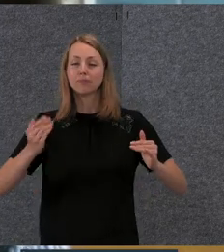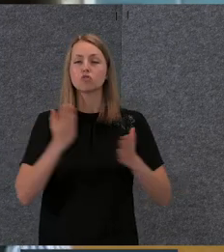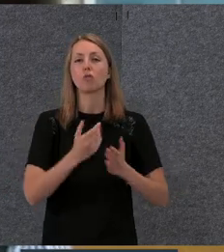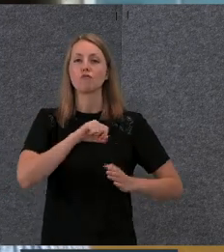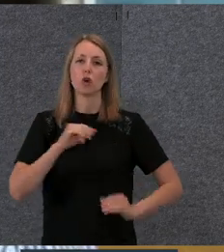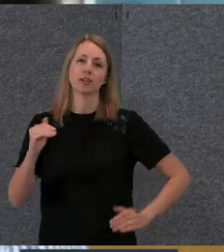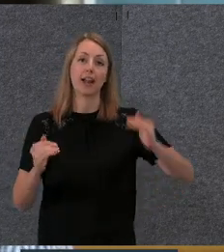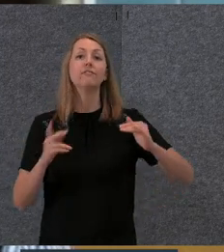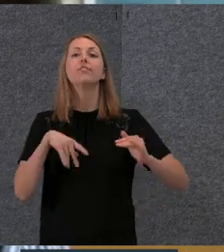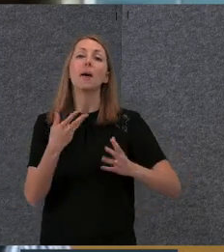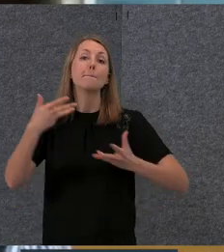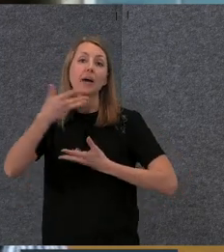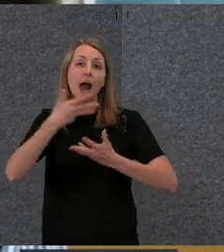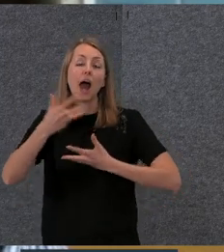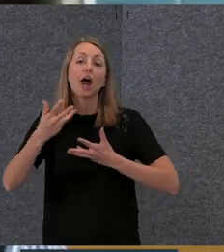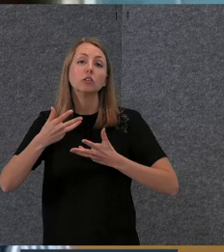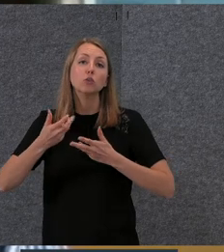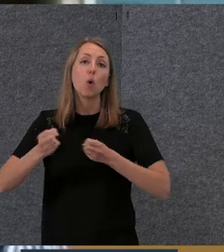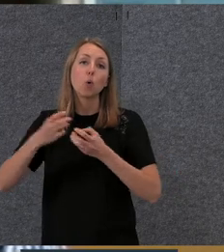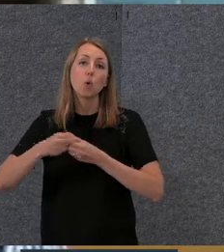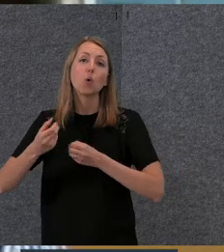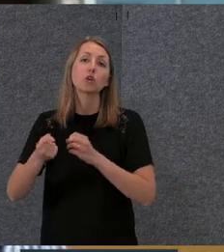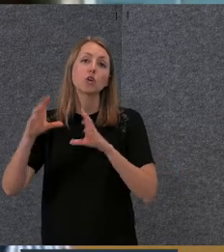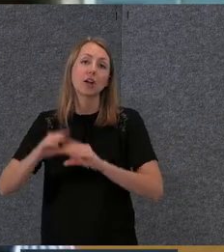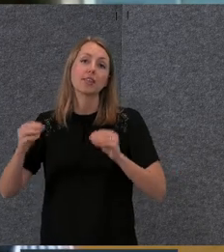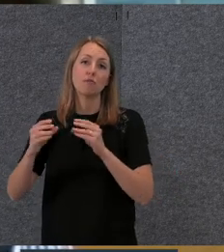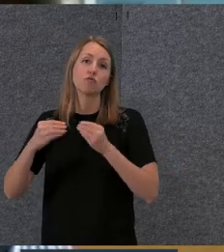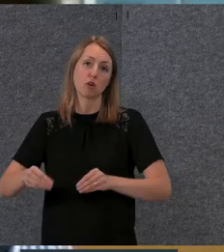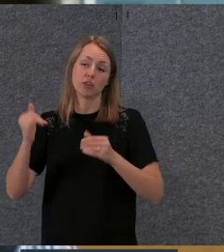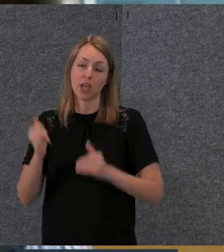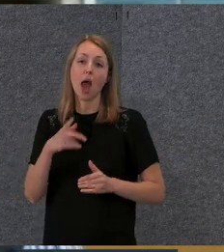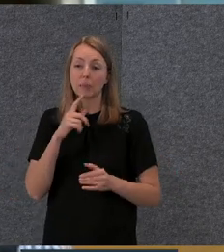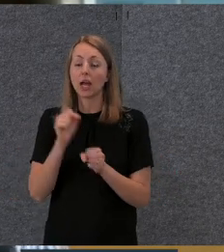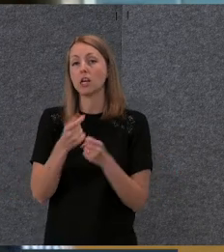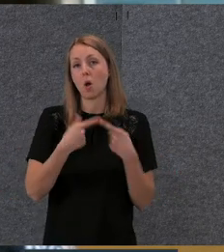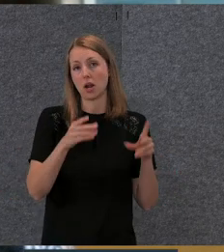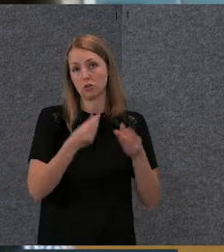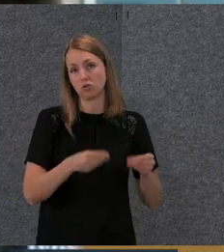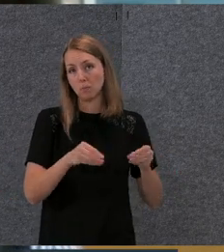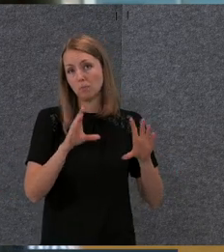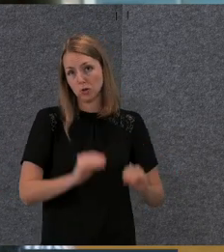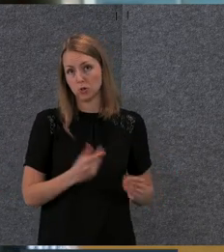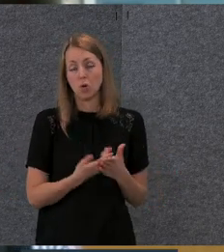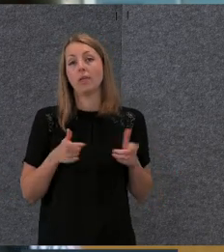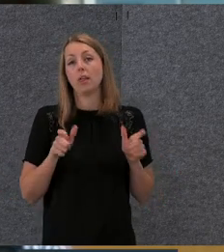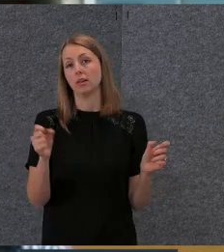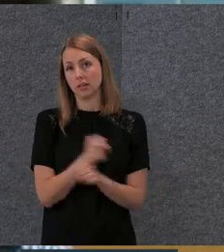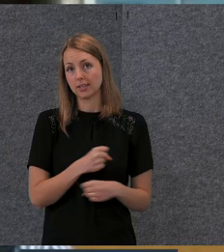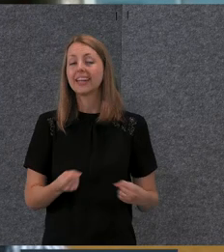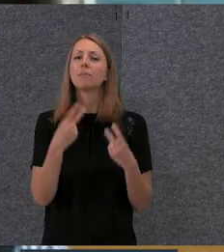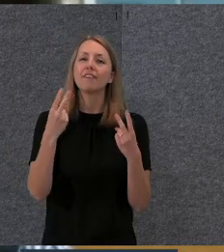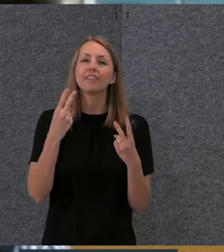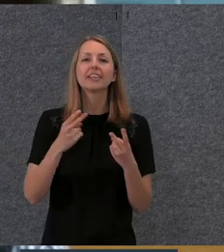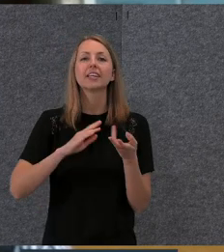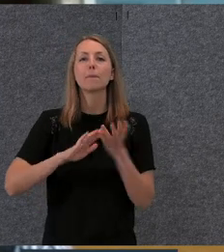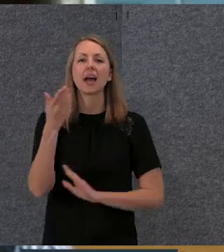ökologische Dämmstoffe, aber wir können nicht verhindern, wenn sie andere Dämmstoffe verwenden. Entscheidend ist, dass wir den Heizwärmebedarf runterkriegen, damit den Brennstoffverbrauch senken und